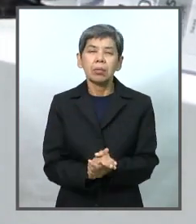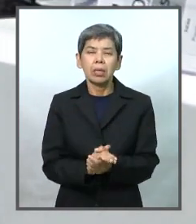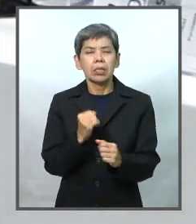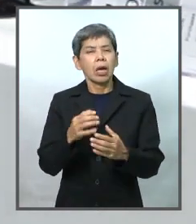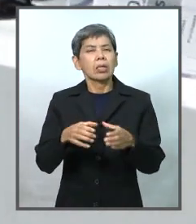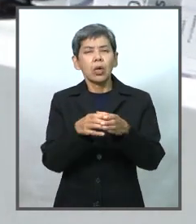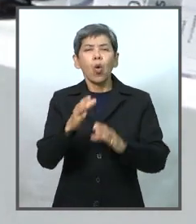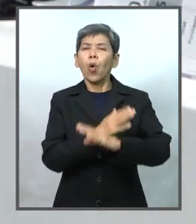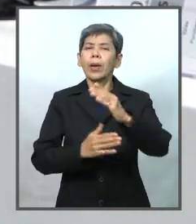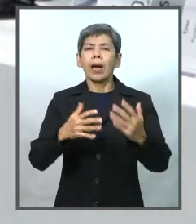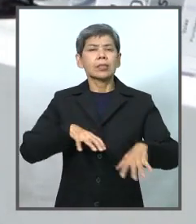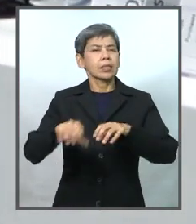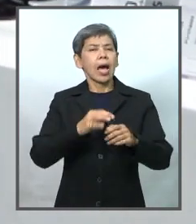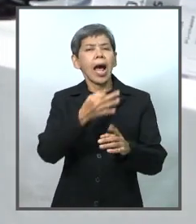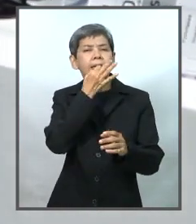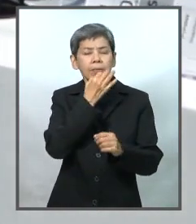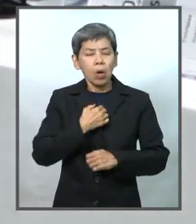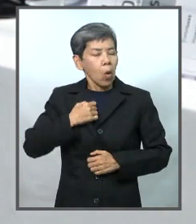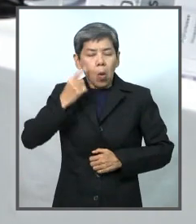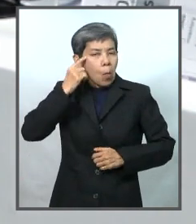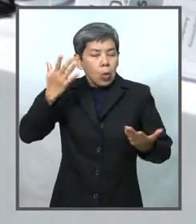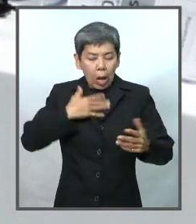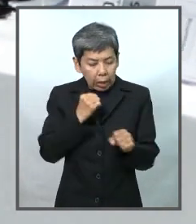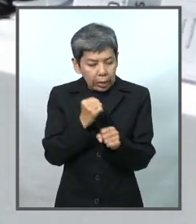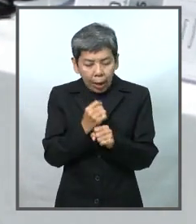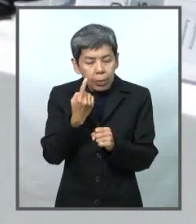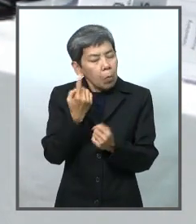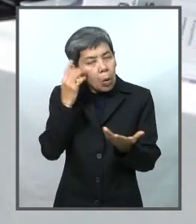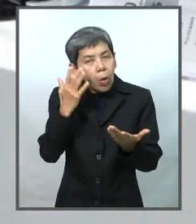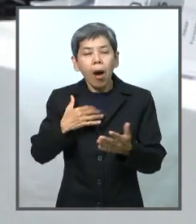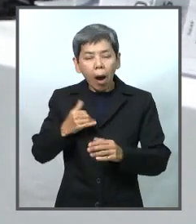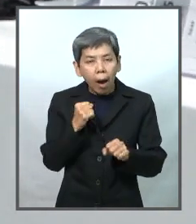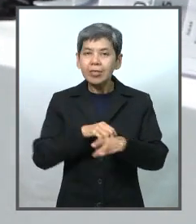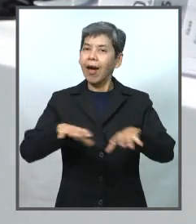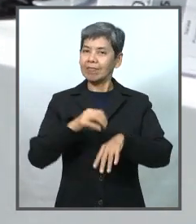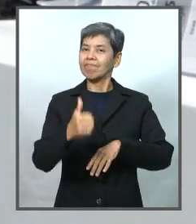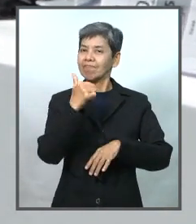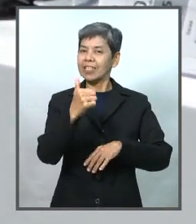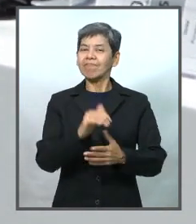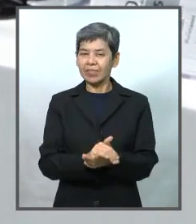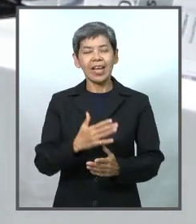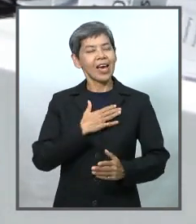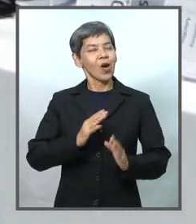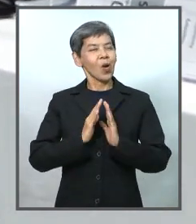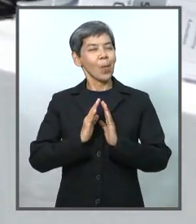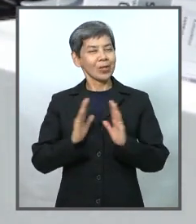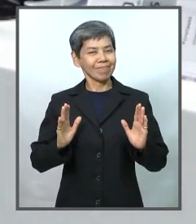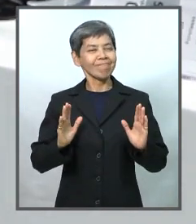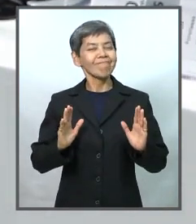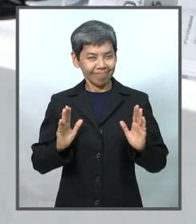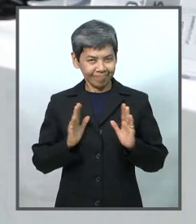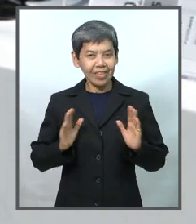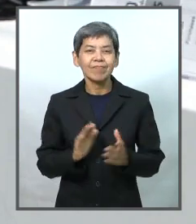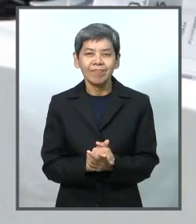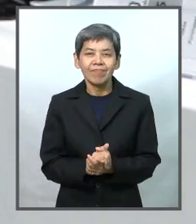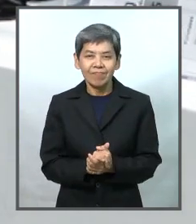งานของคนพิการนะครับก็คนก็จะไม่รู้ว่าเราทำอะไรบ้างนะครับครับก็ต้องขอบคุณคณะทำง